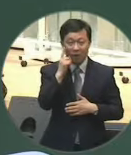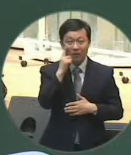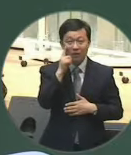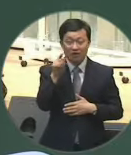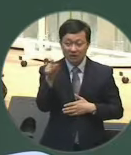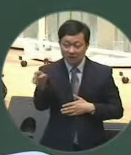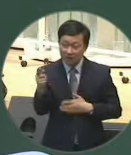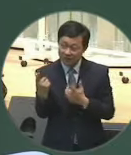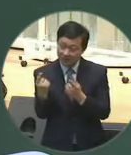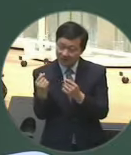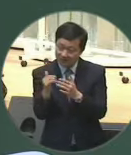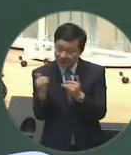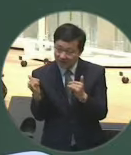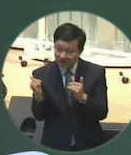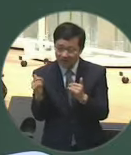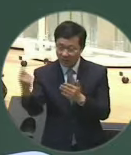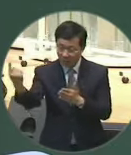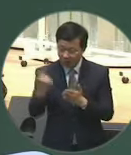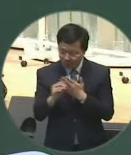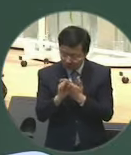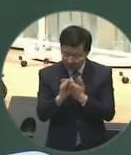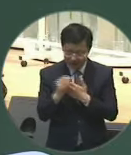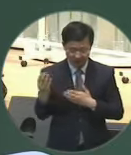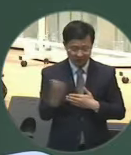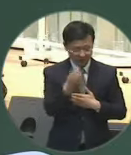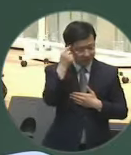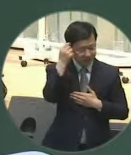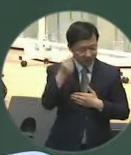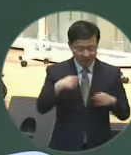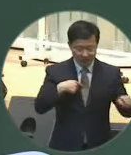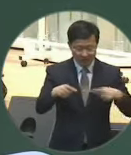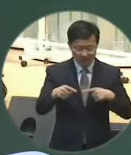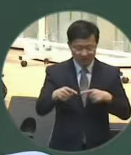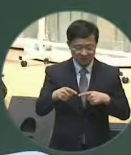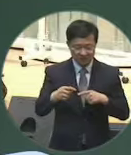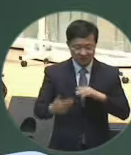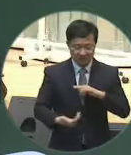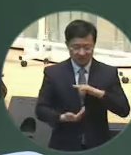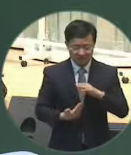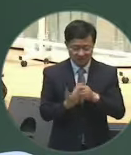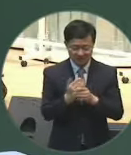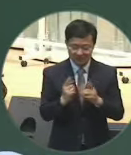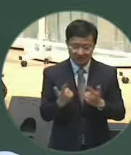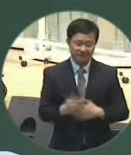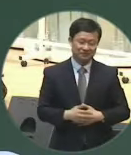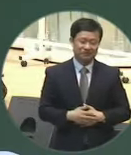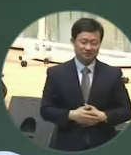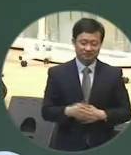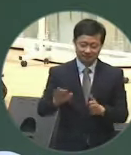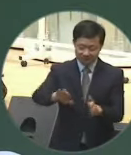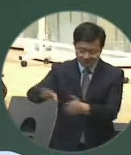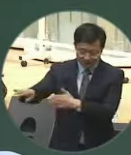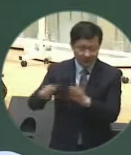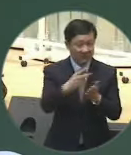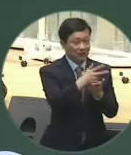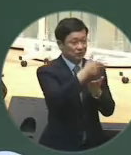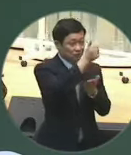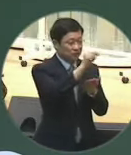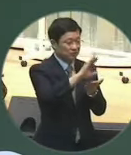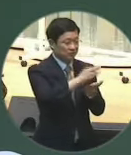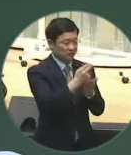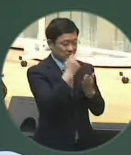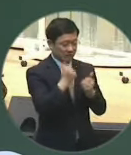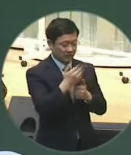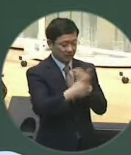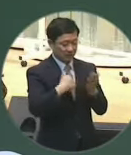그런 사람 있으면 성령의 역사 안 일어나요. Why? Because if they were here, the Holy Spirit could not work. 주는 그리스도시요